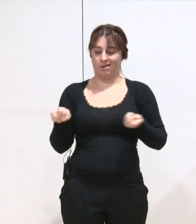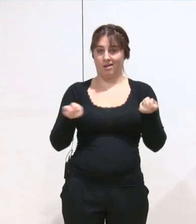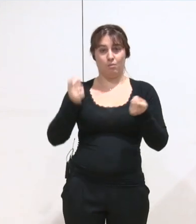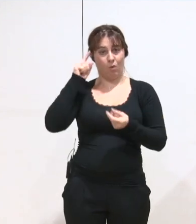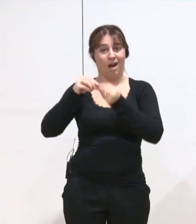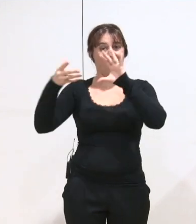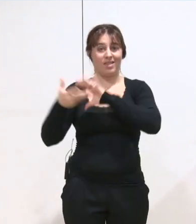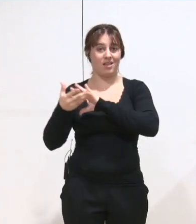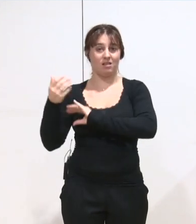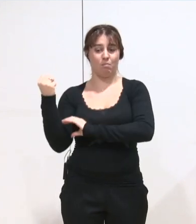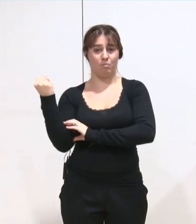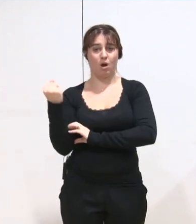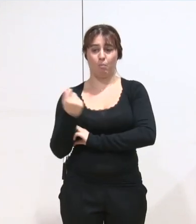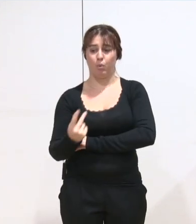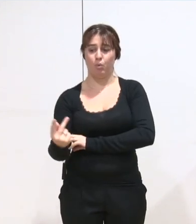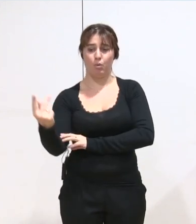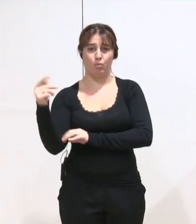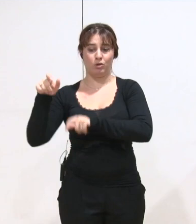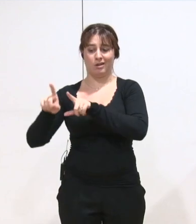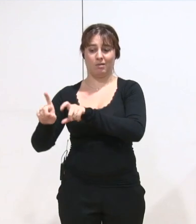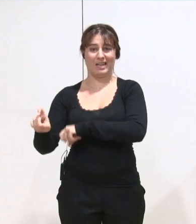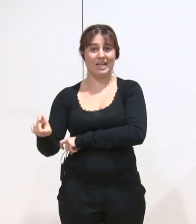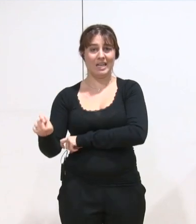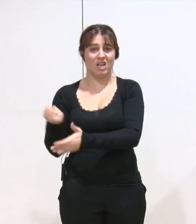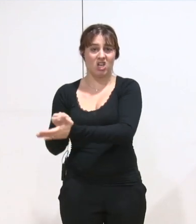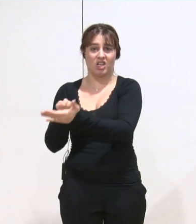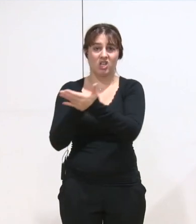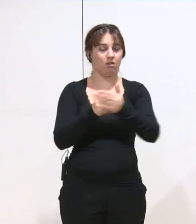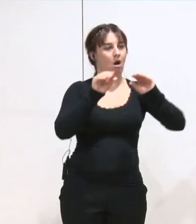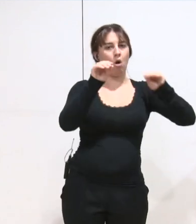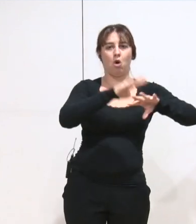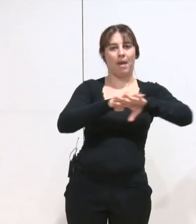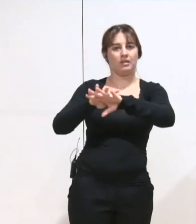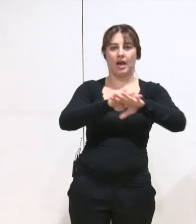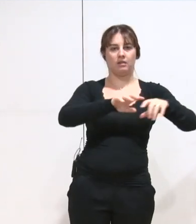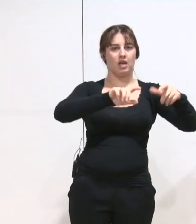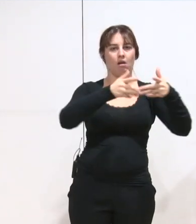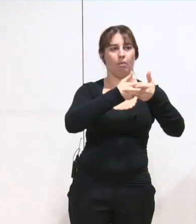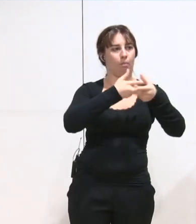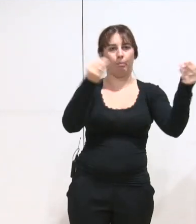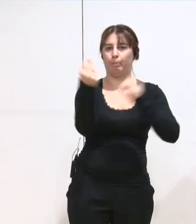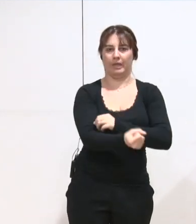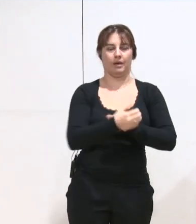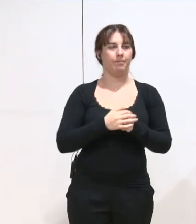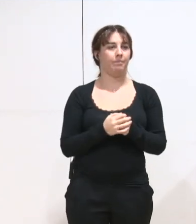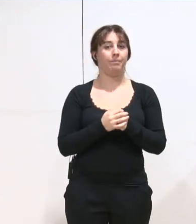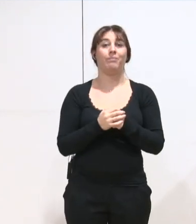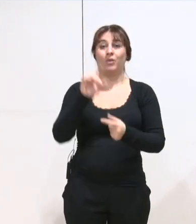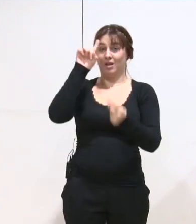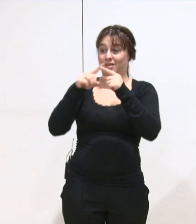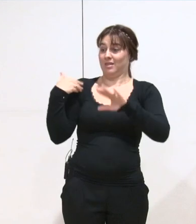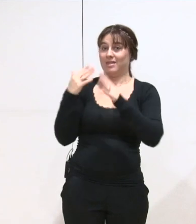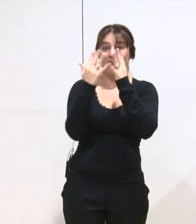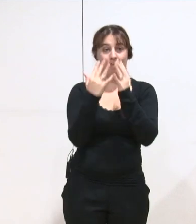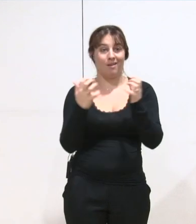de perdre du terrain. Le défi que nous avons à relever, c'est l'une des vocations des assises, c'est bien celui de la plus-value,